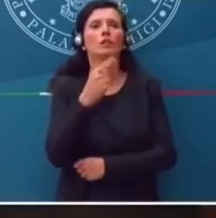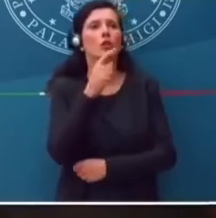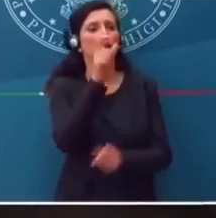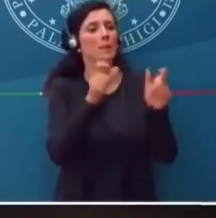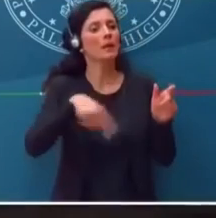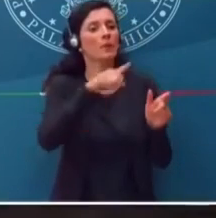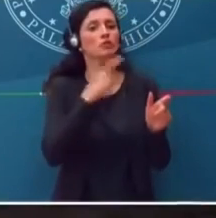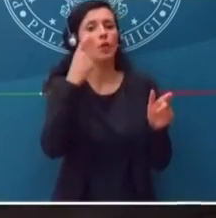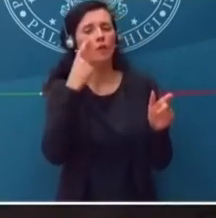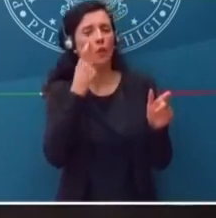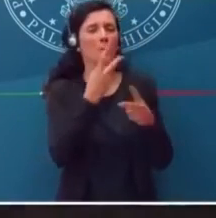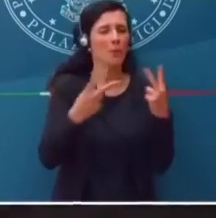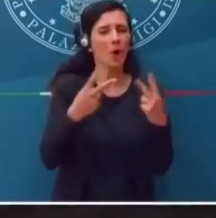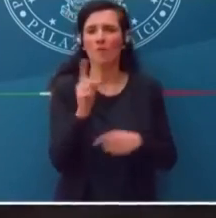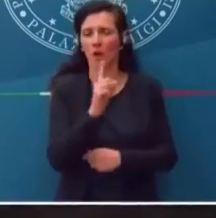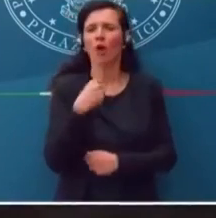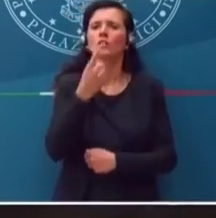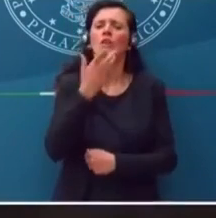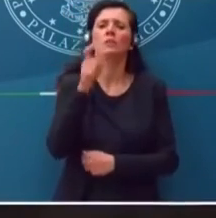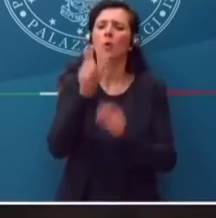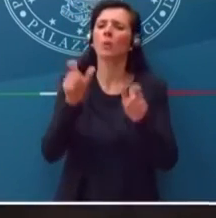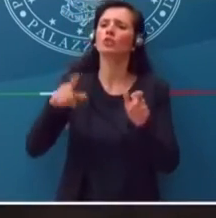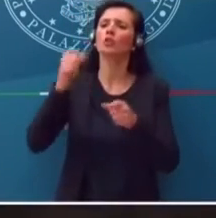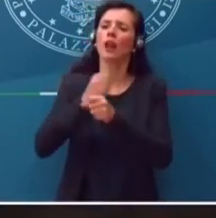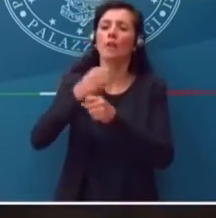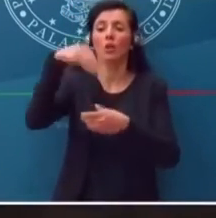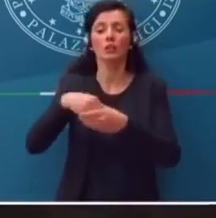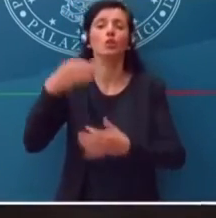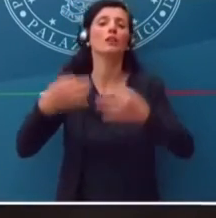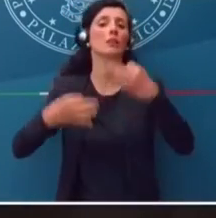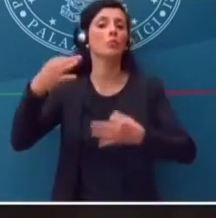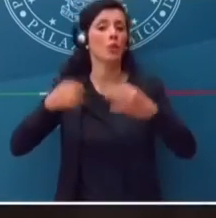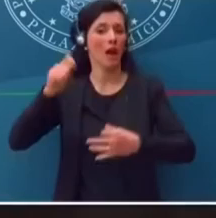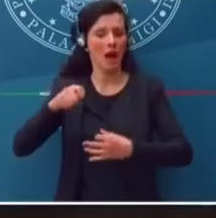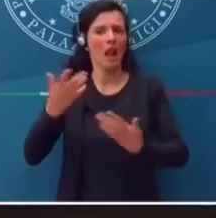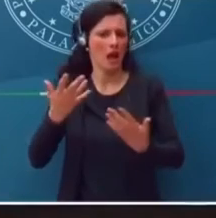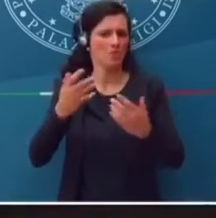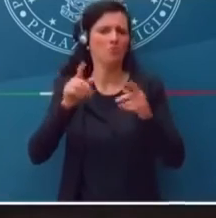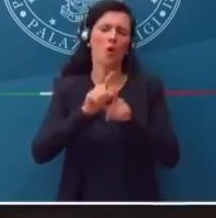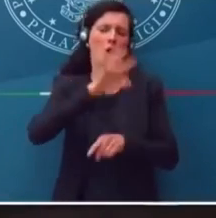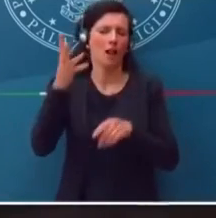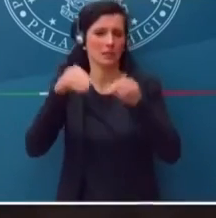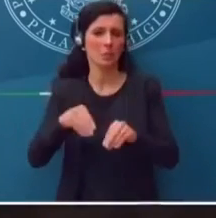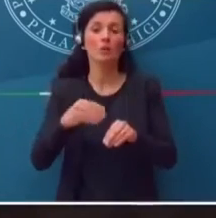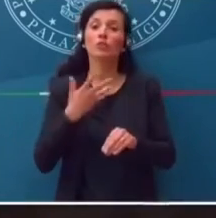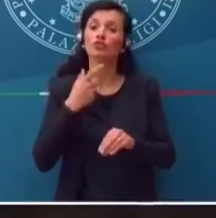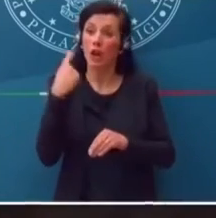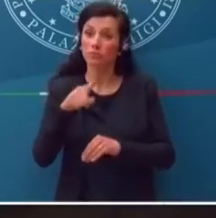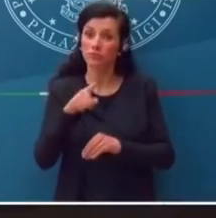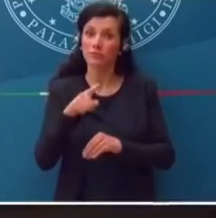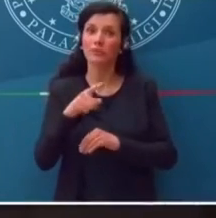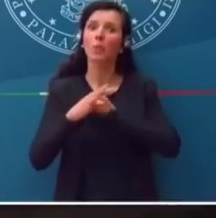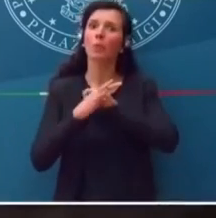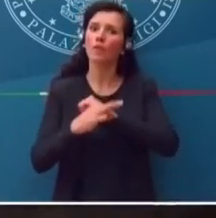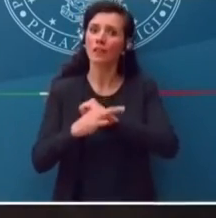nei tribunali o da altre parti, se ci sarà un provvedimento, lei adesso ha detto che il